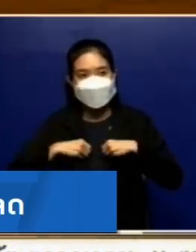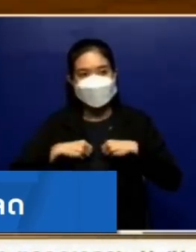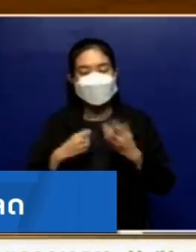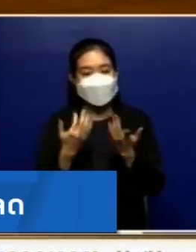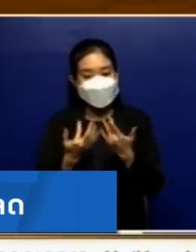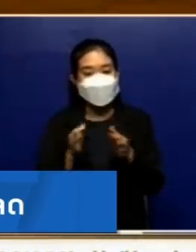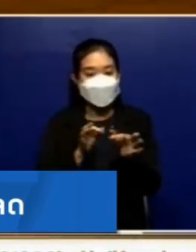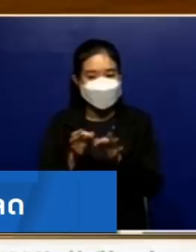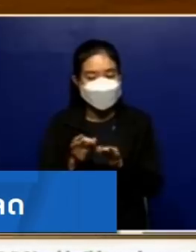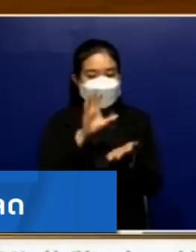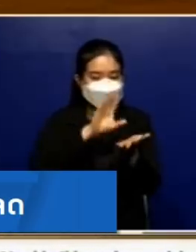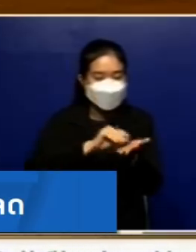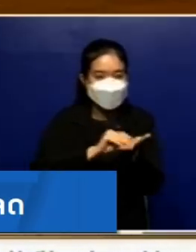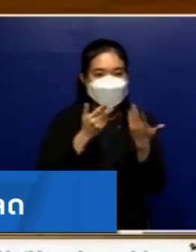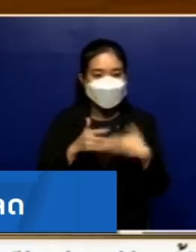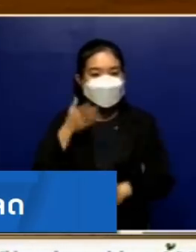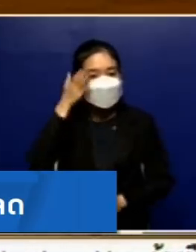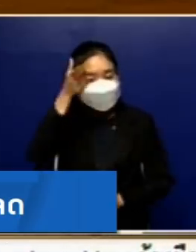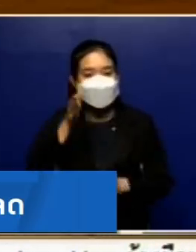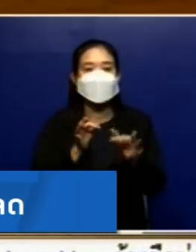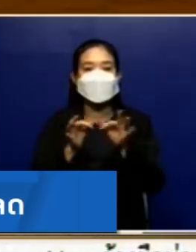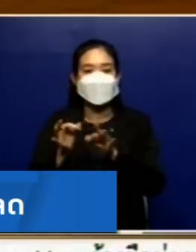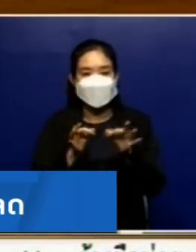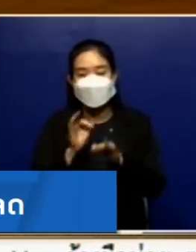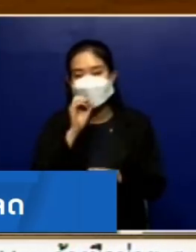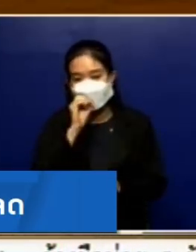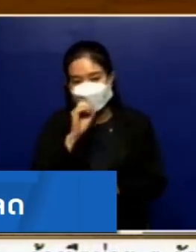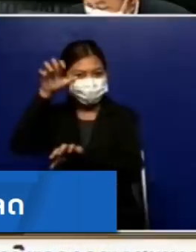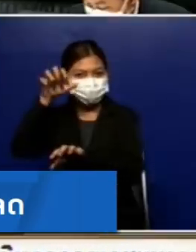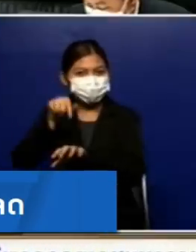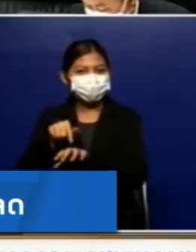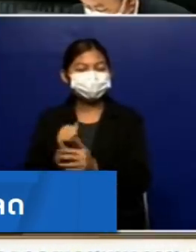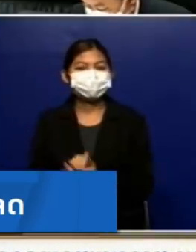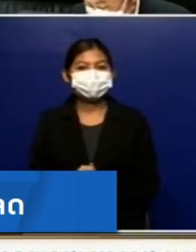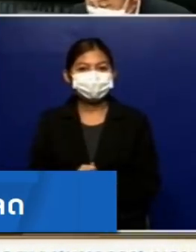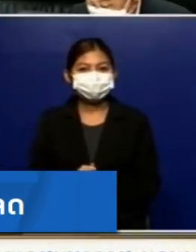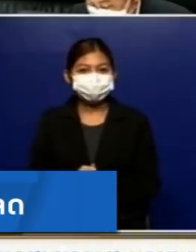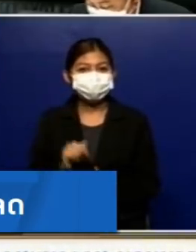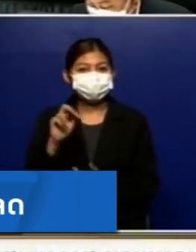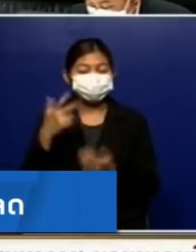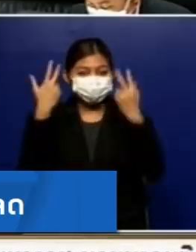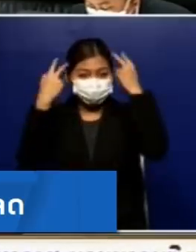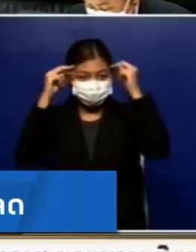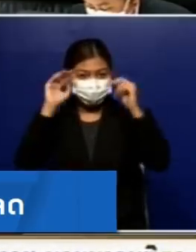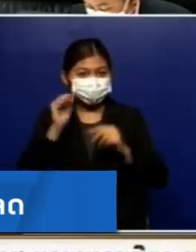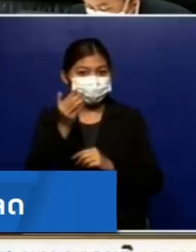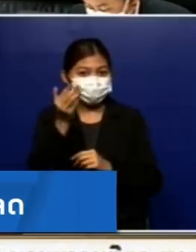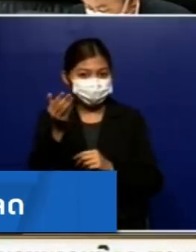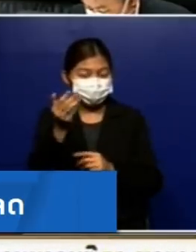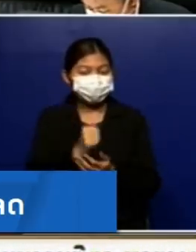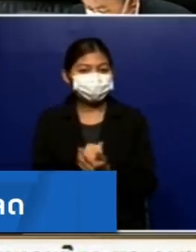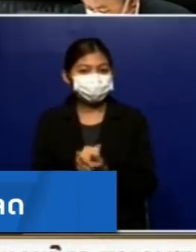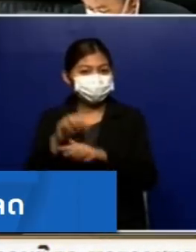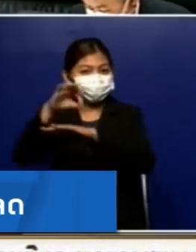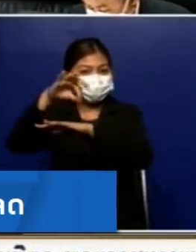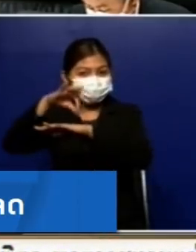คิดแต่ความต้องการของพวกพ้องเป็นที่ตั้งโดยเฉพาะอย่างยิ่งการจัดงบให้กระทรวงกลาโหมกับกระทรวงสาธารณสุขที่ทางรัฐบาลพยาย